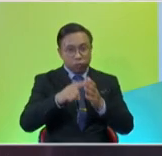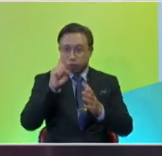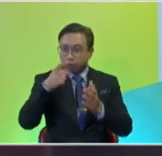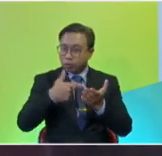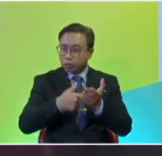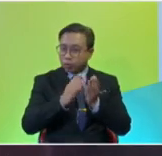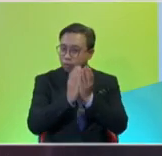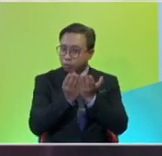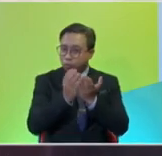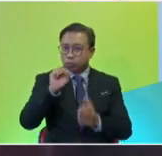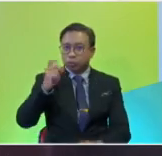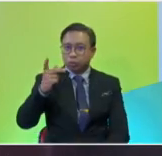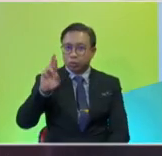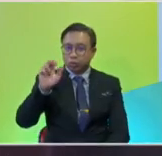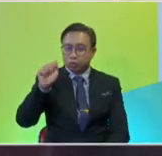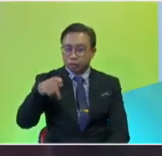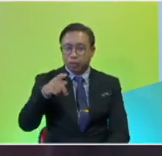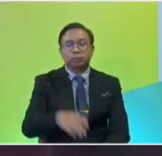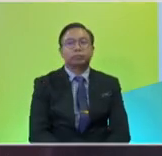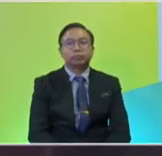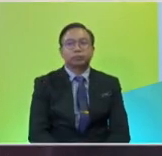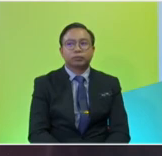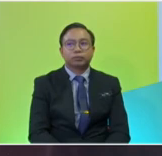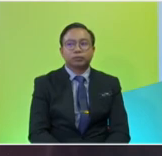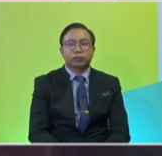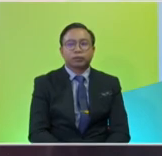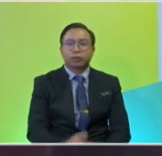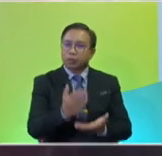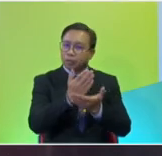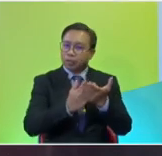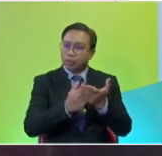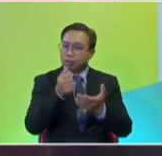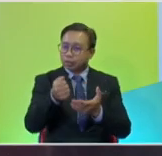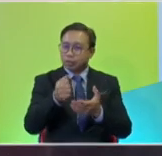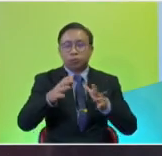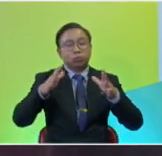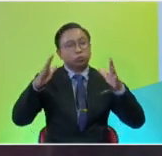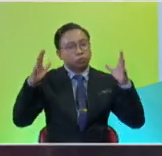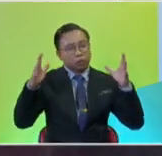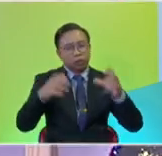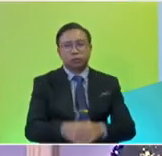buku Squad dari sana yang besar